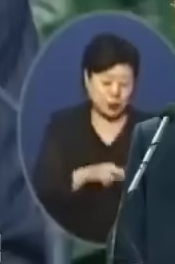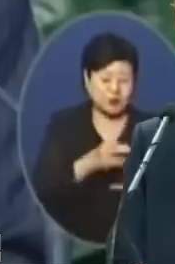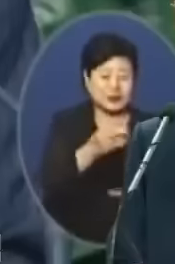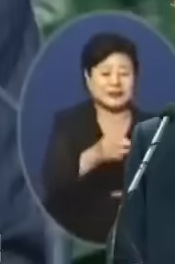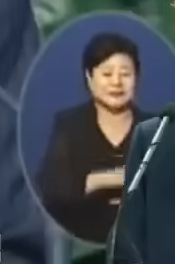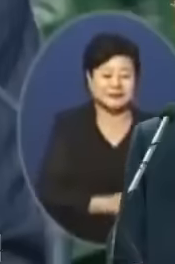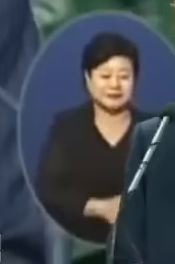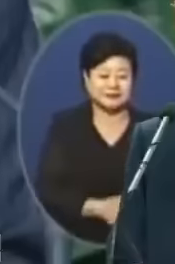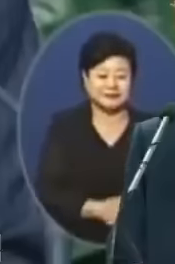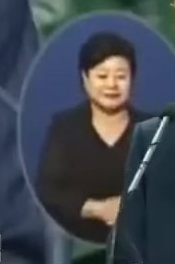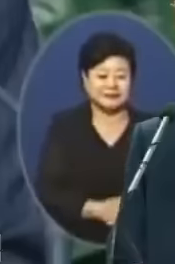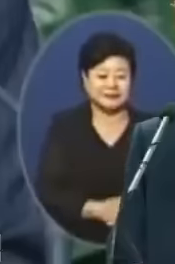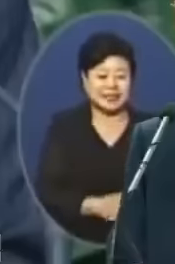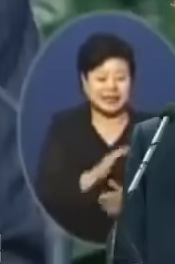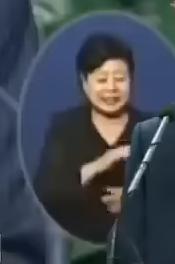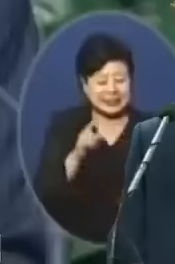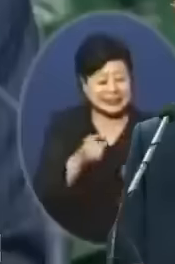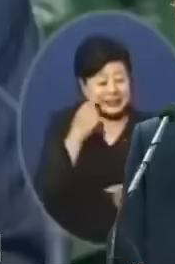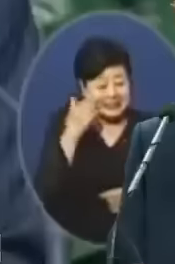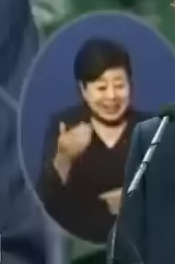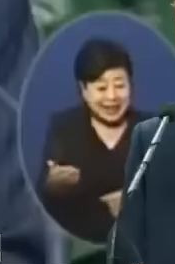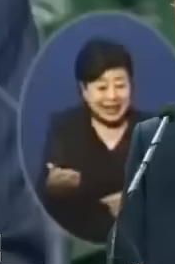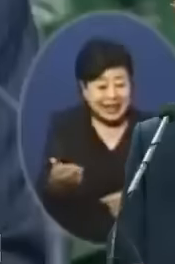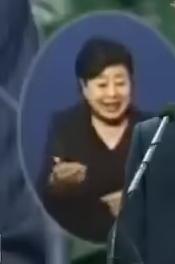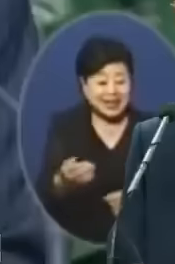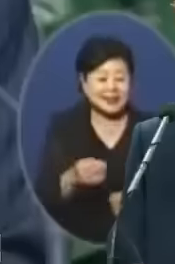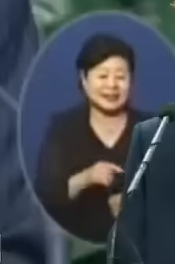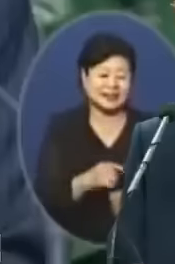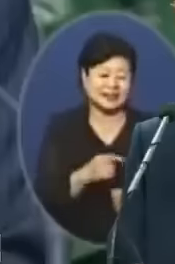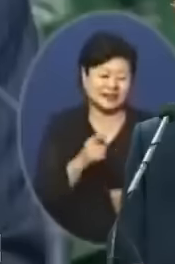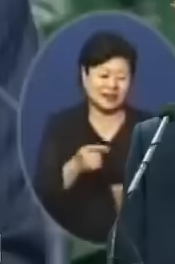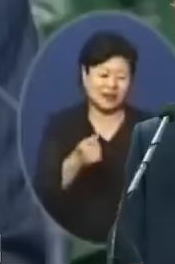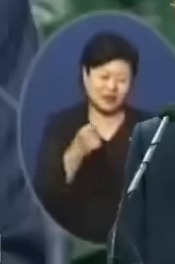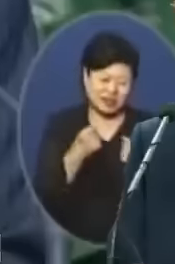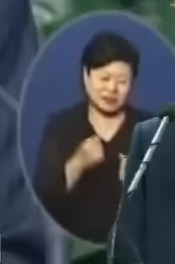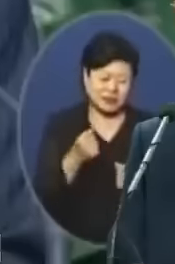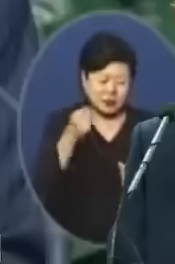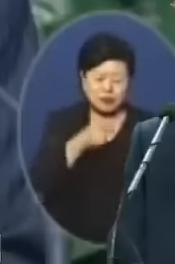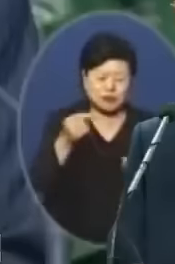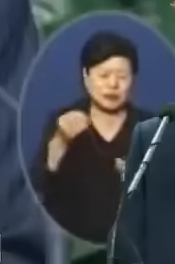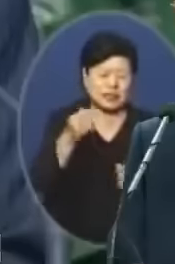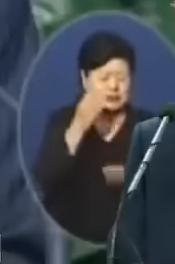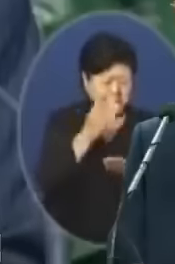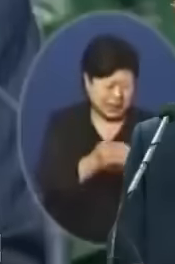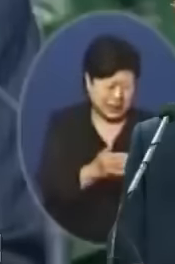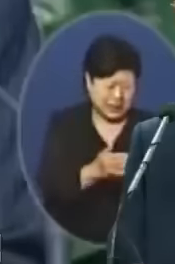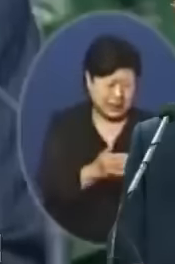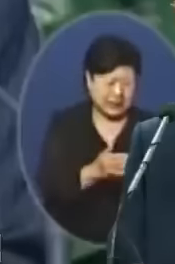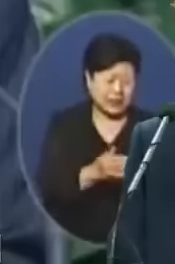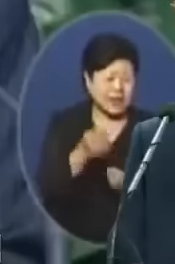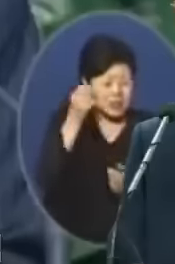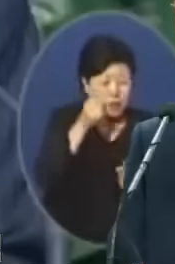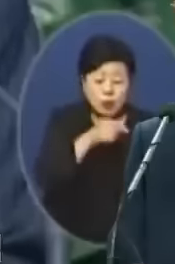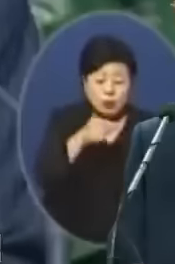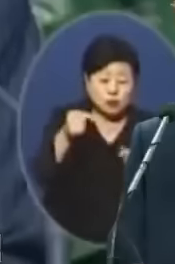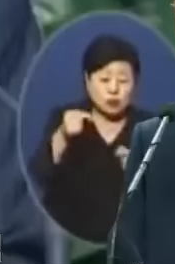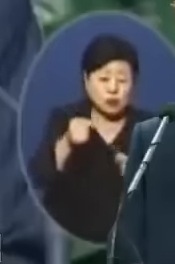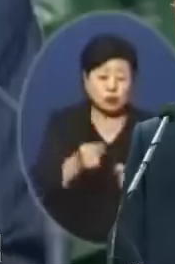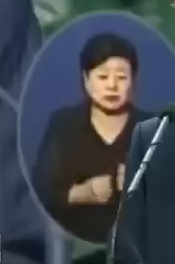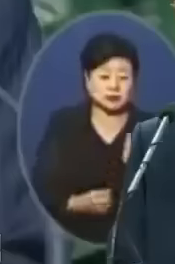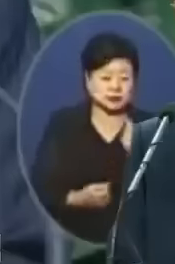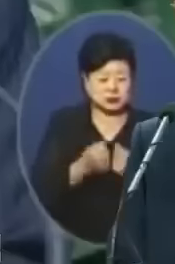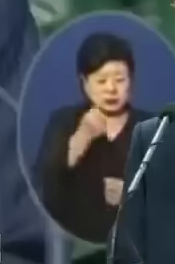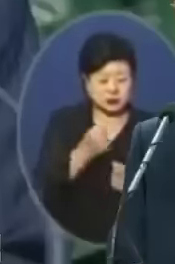왔습니다. 어떻게 잘 지내느냐? 너의 힘으로 영혼을 구원하려고 하지 마라. 영혼을